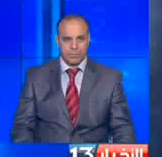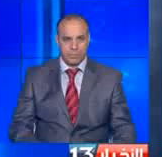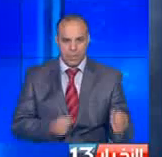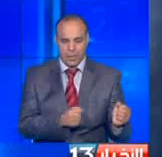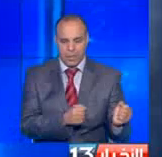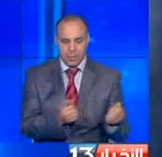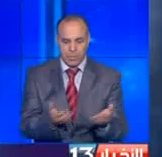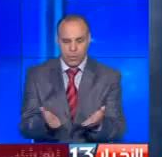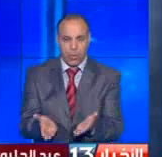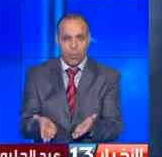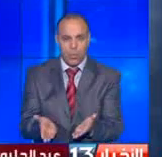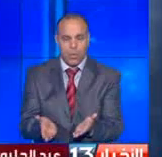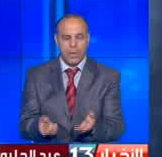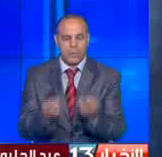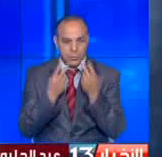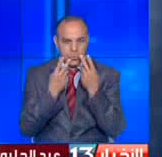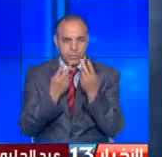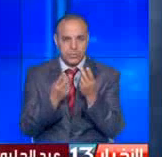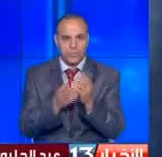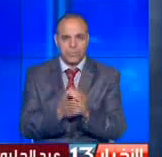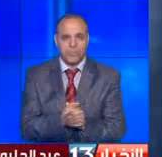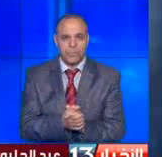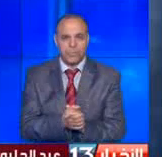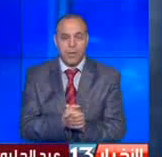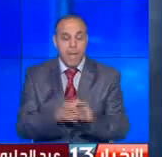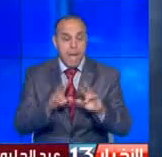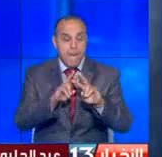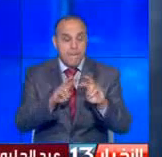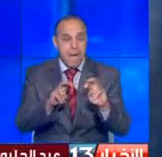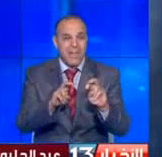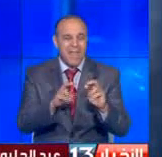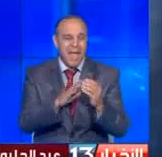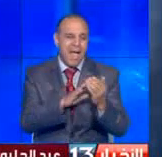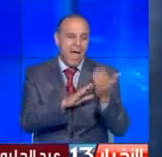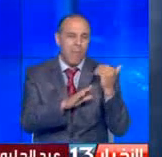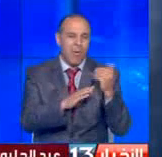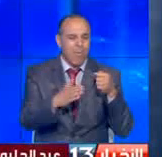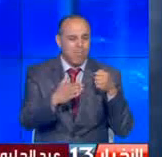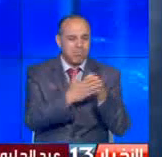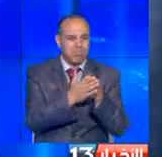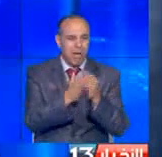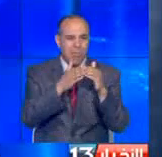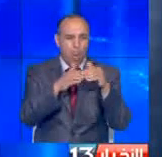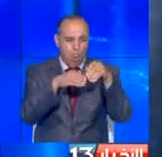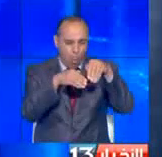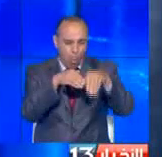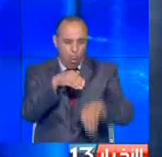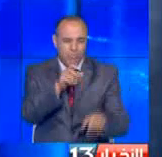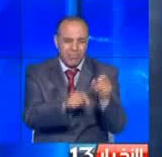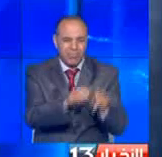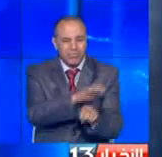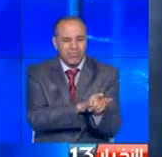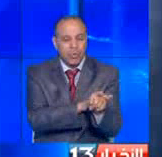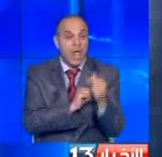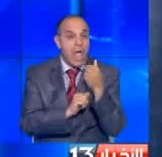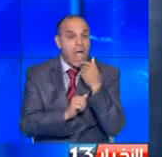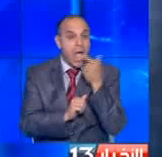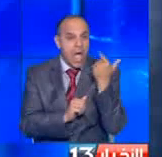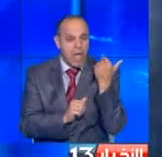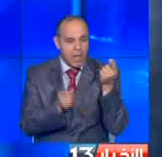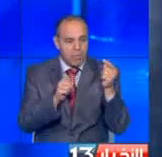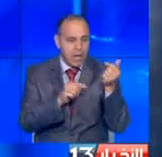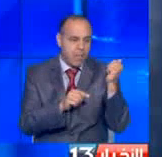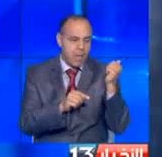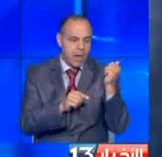مرحبا بكم مشاهدينا التحقيقات في ملابسات حادث غرق قارب مهاجرين خلسه الذي